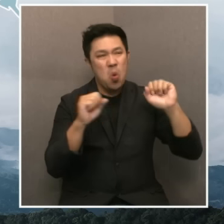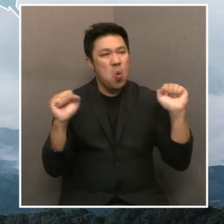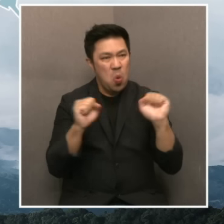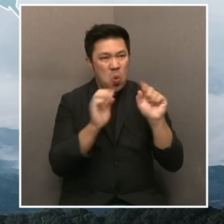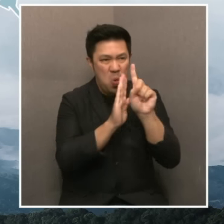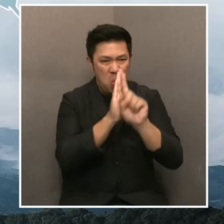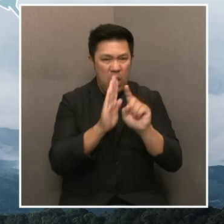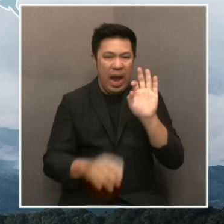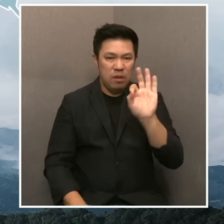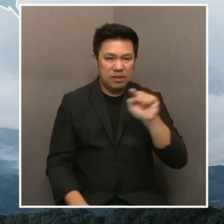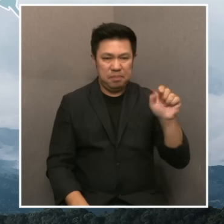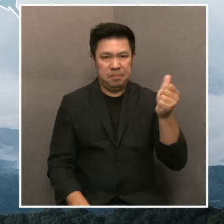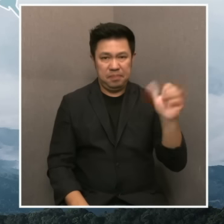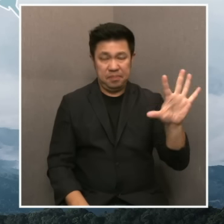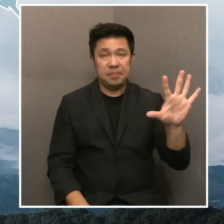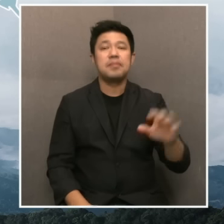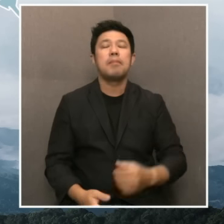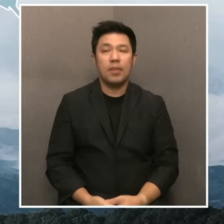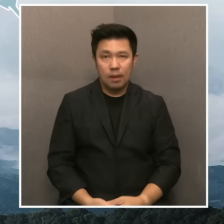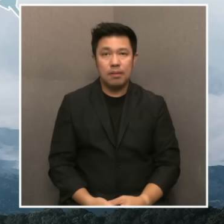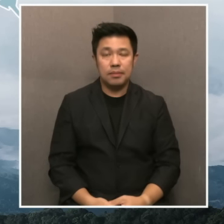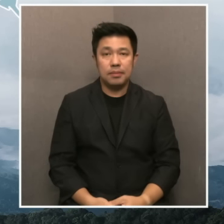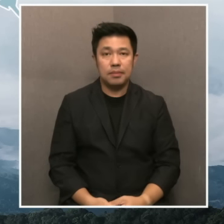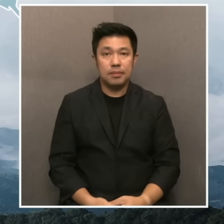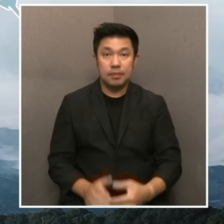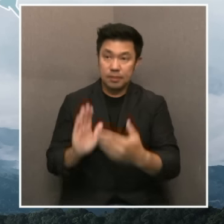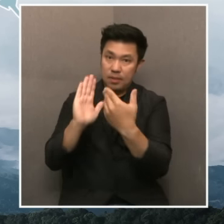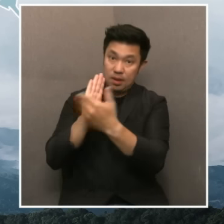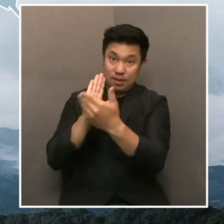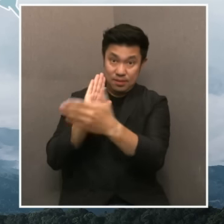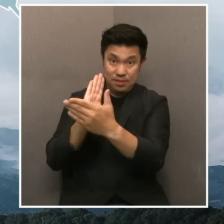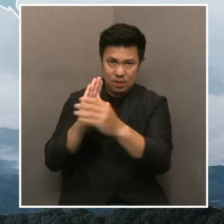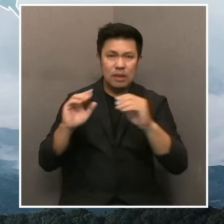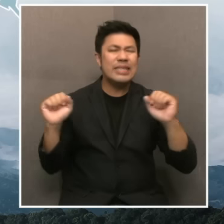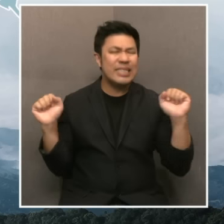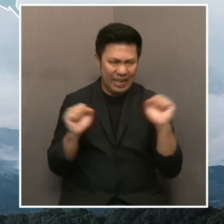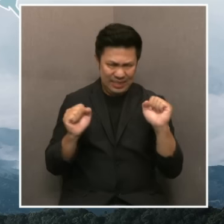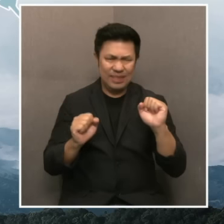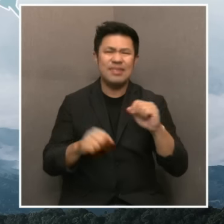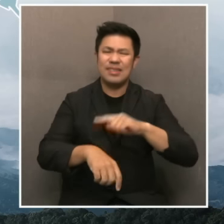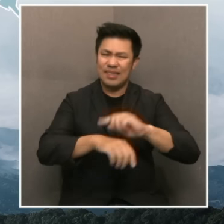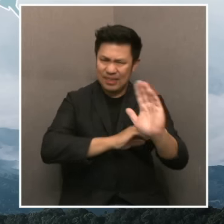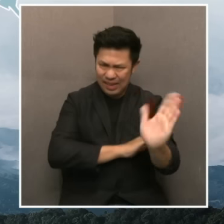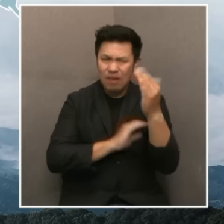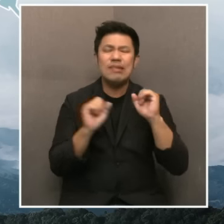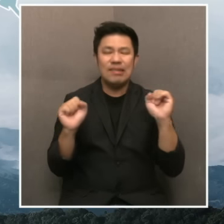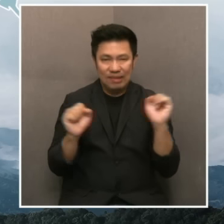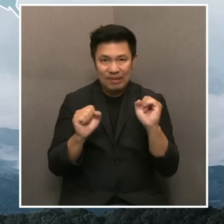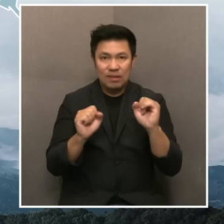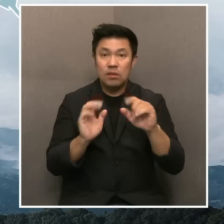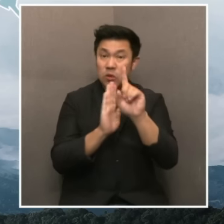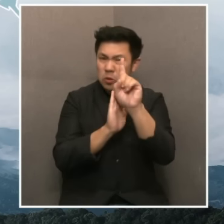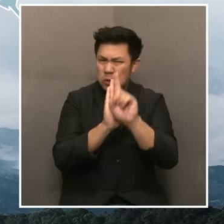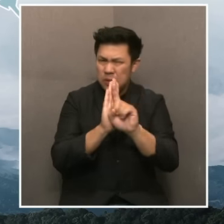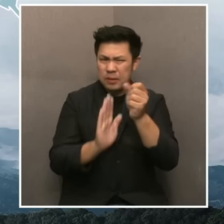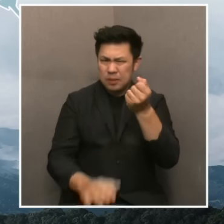มณต่ำ known 9-15 Ontario Celsiusภาตควนออกเฉียงเหืออากาศเย็ในตอนเช้าเช่นเดีวกันต่ำสุดยูที่